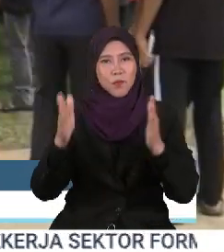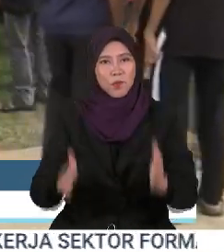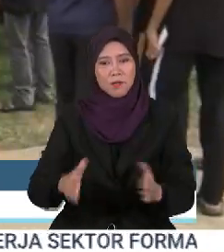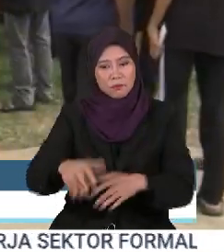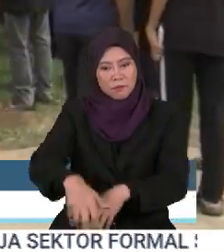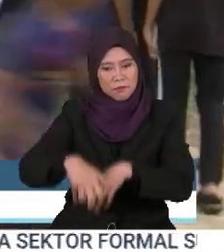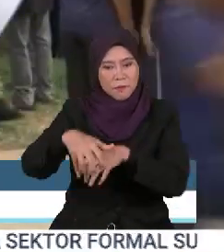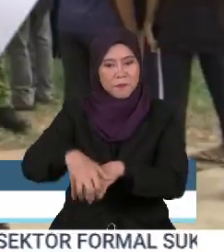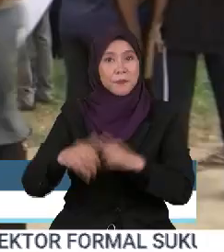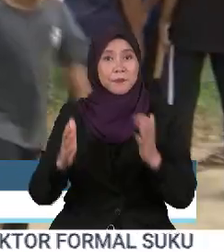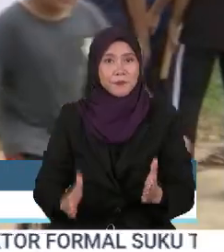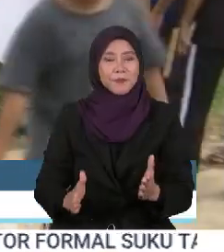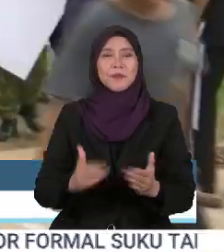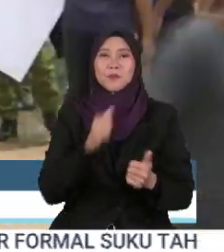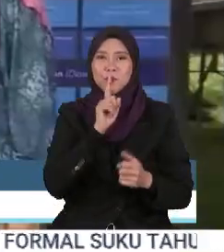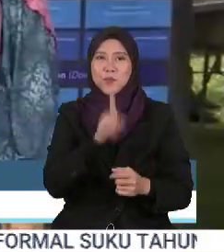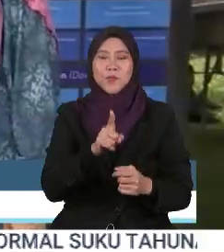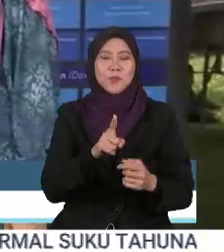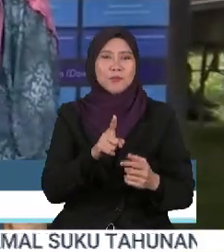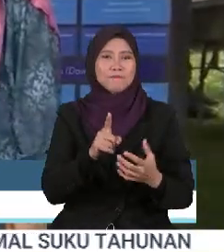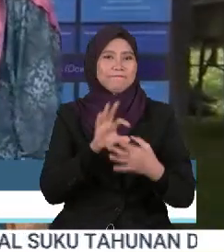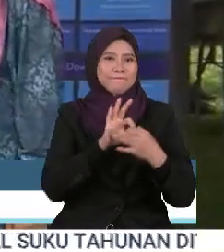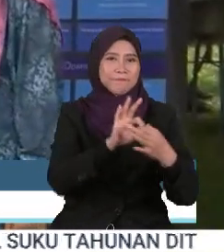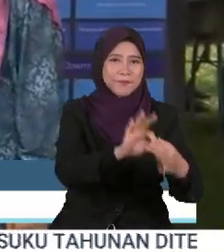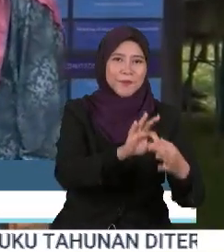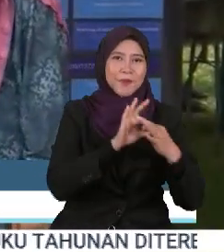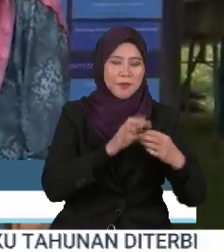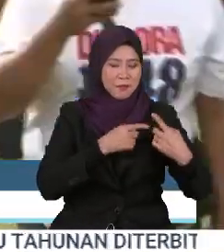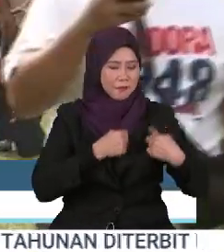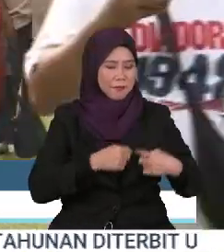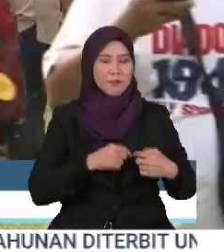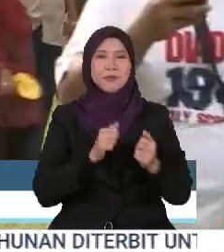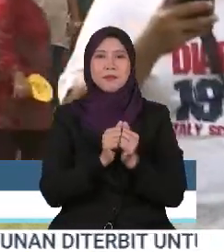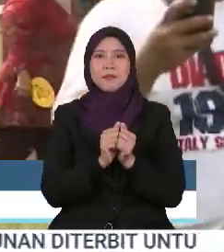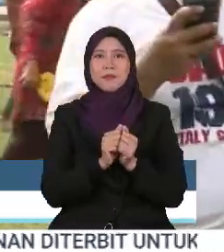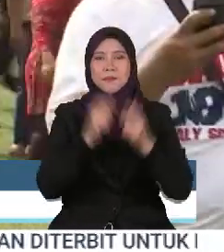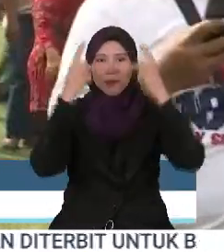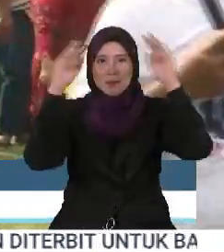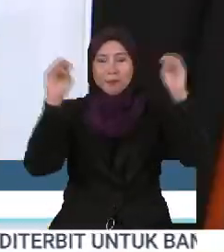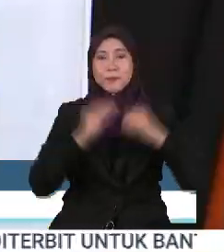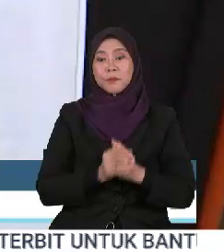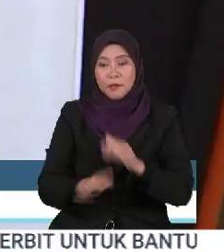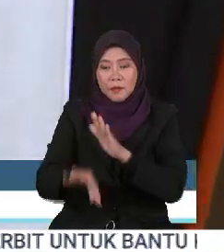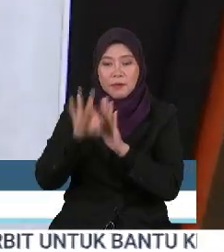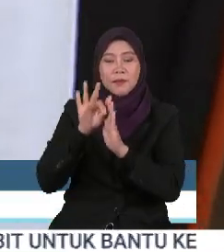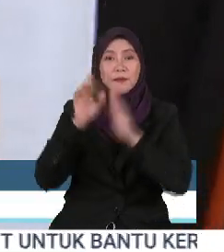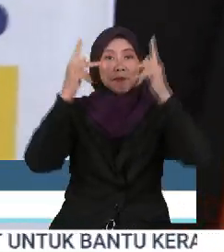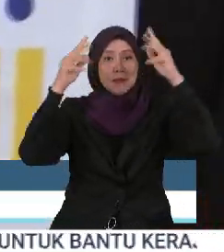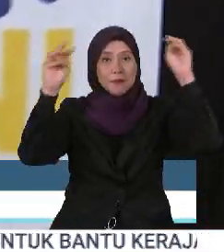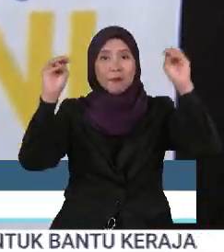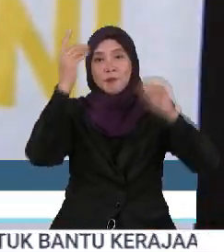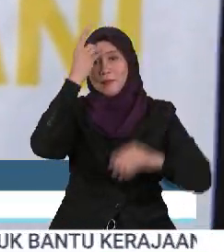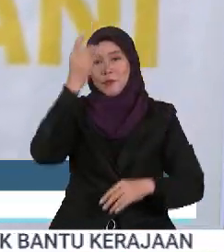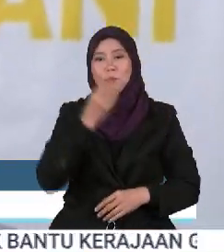antara yang amat dekat di hati Perdana Menteri mereka tidak sejak dilantik sebagai pedoman menteri ada